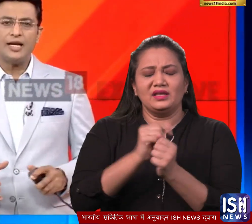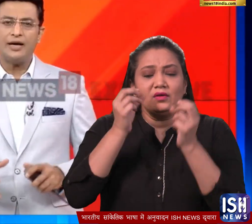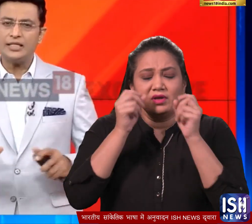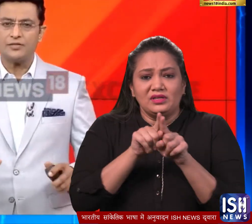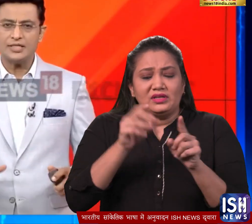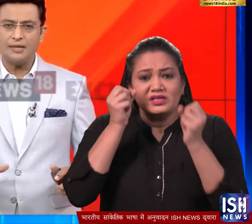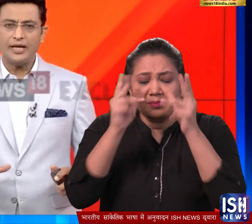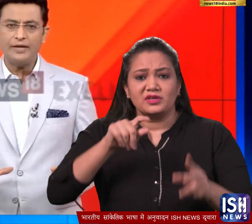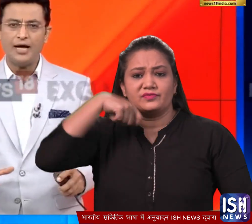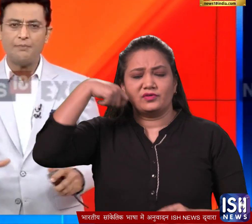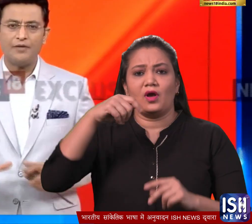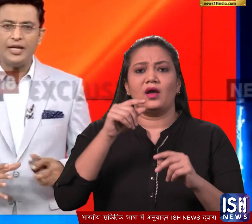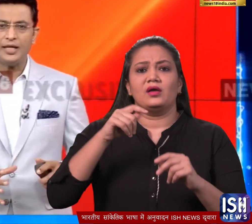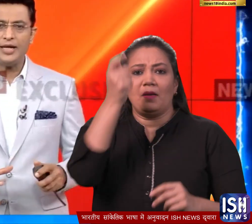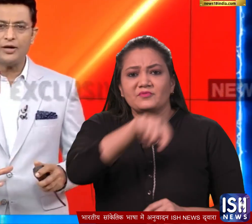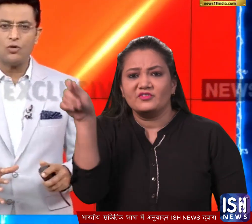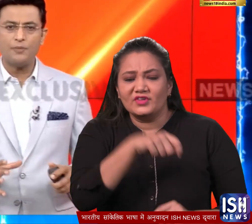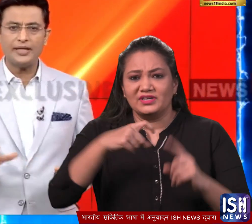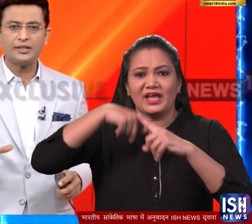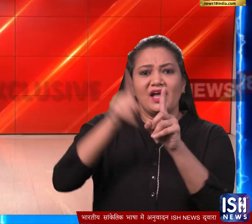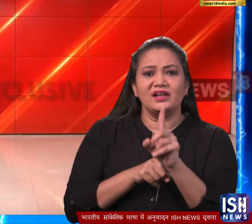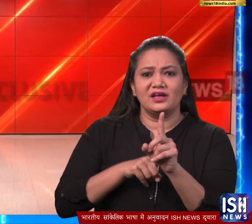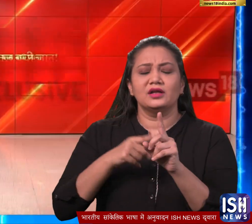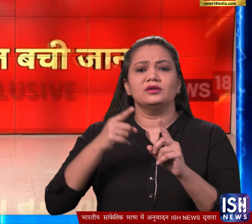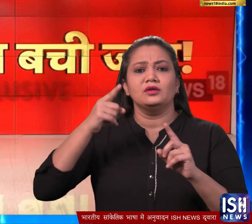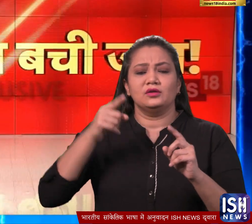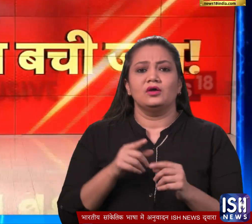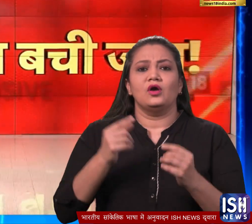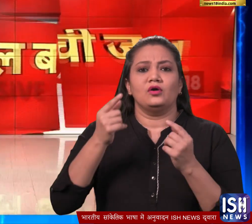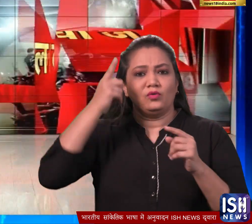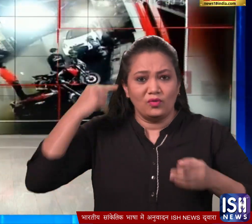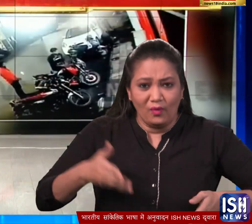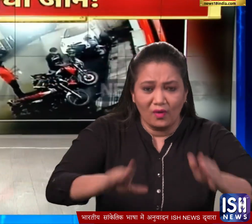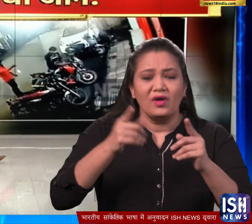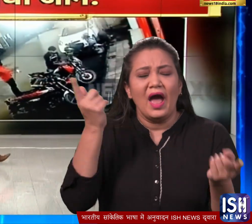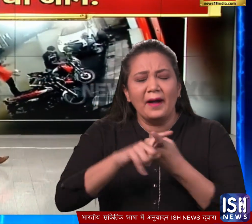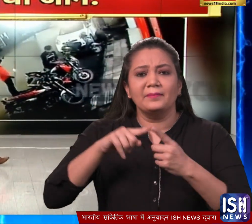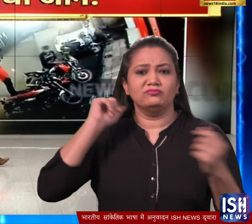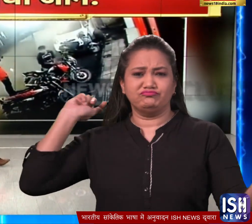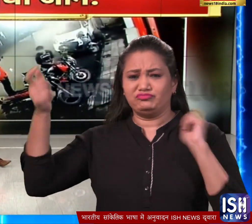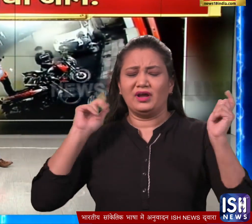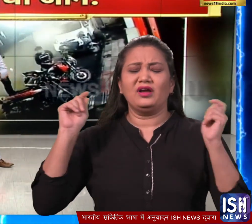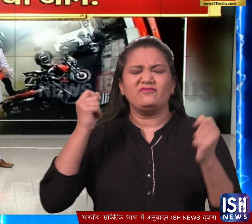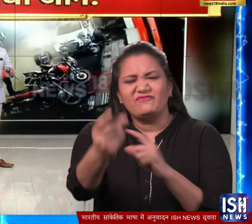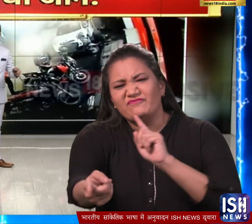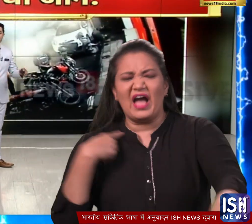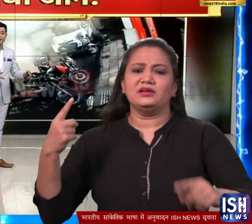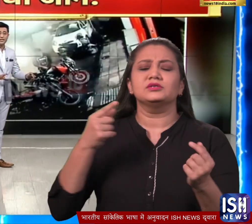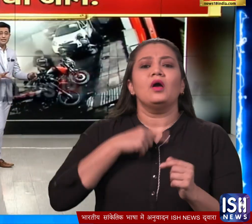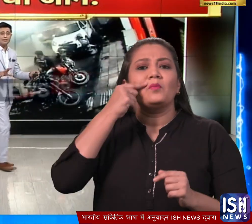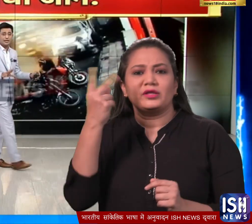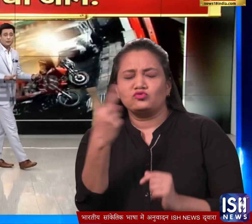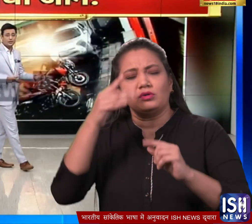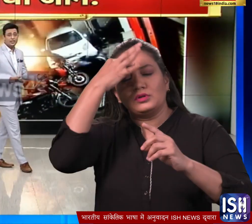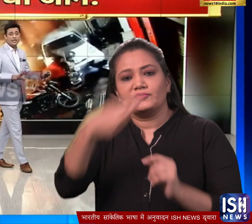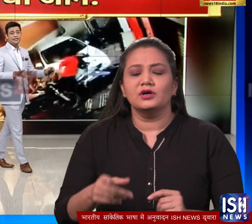से डराने वाली तस्वीर सामने आई। वहां भिवंडी कल्याण रोड पर एक तेज रफ्तार से आता ट्रक दो लोगों के लिए मुसीबत बन गया। बताया गया कि ये दोनों लोग अपने घर